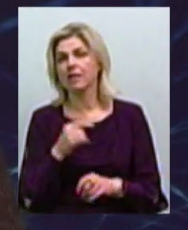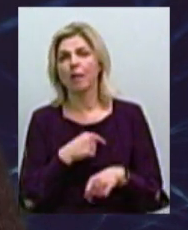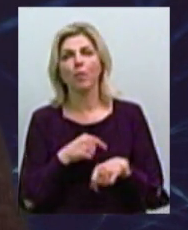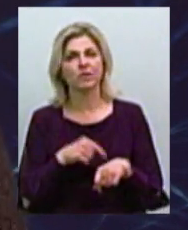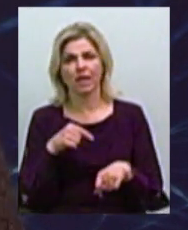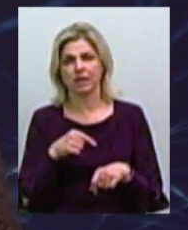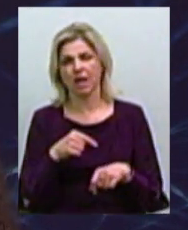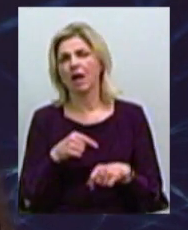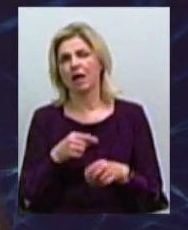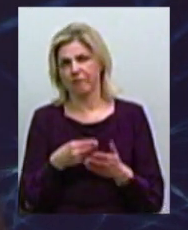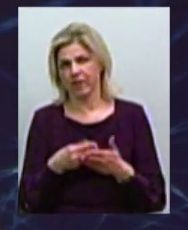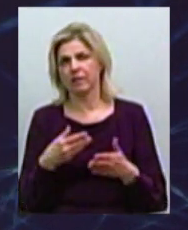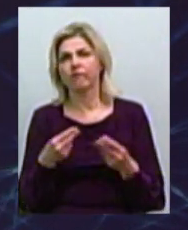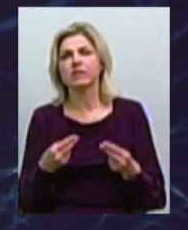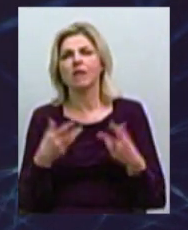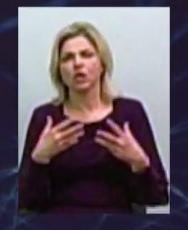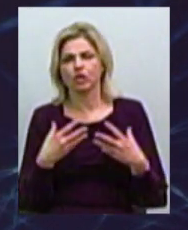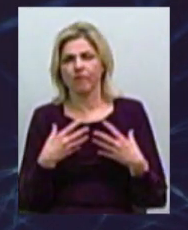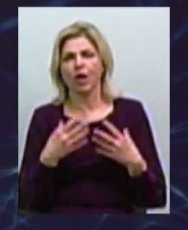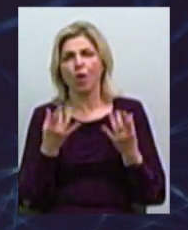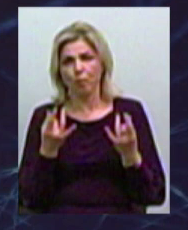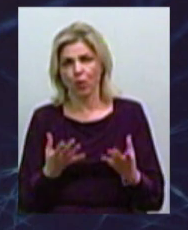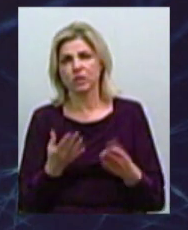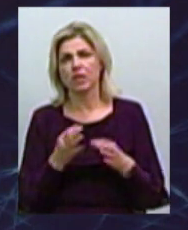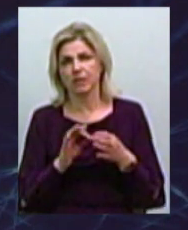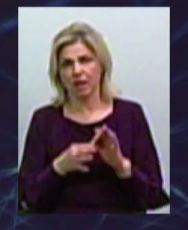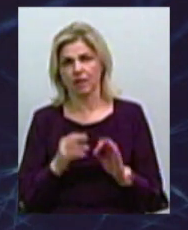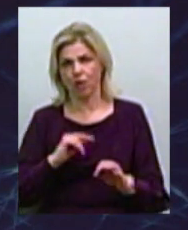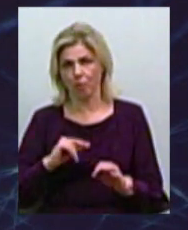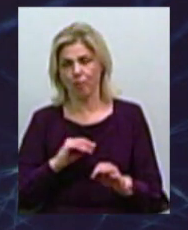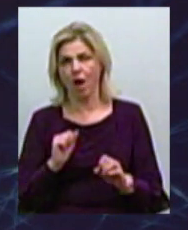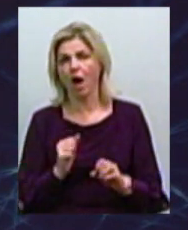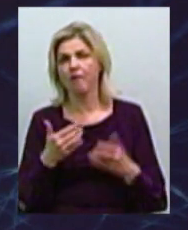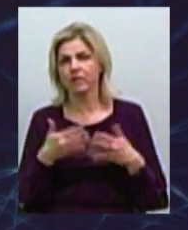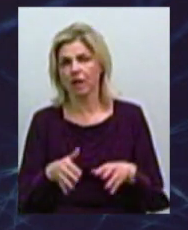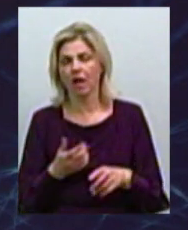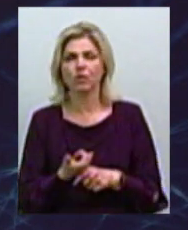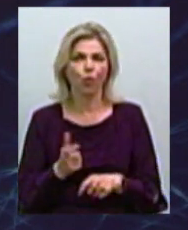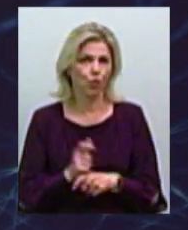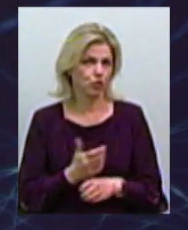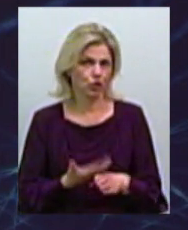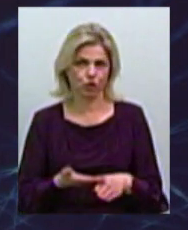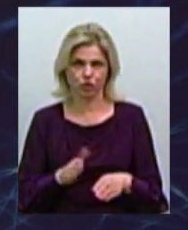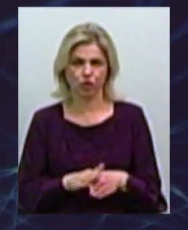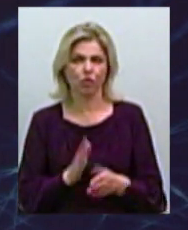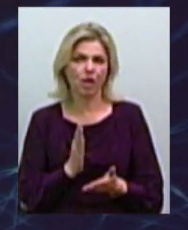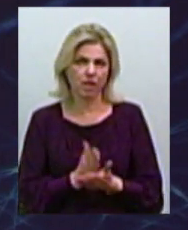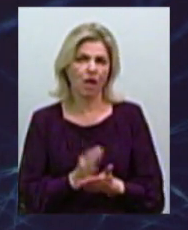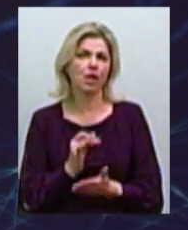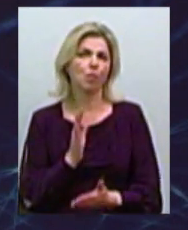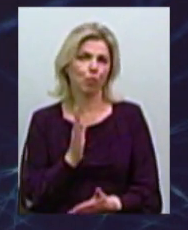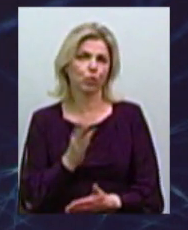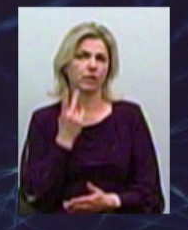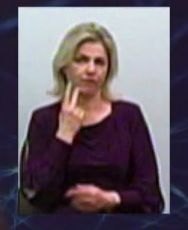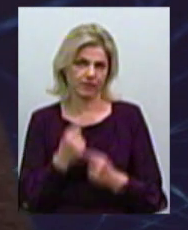виснажлива. Просто звичайна робота. Просто звичайна складна робота. А от втрати – це найскладніше і було, є і буде, напевно, завжди